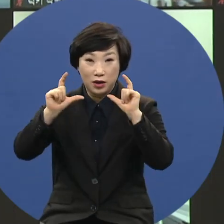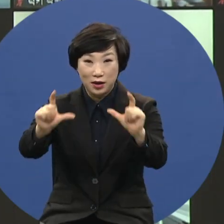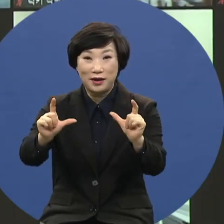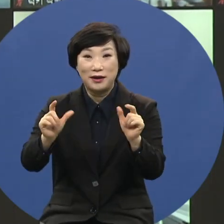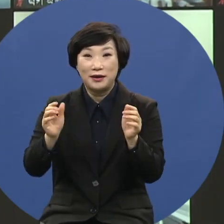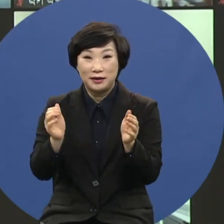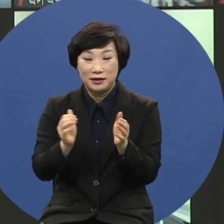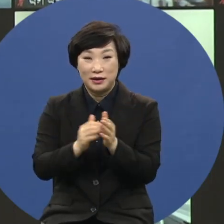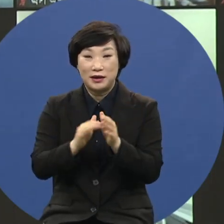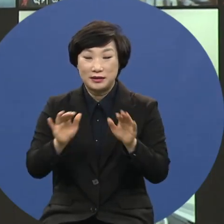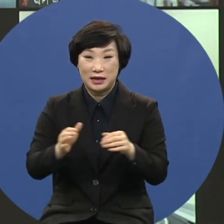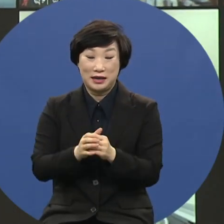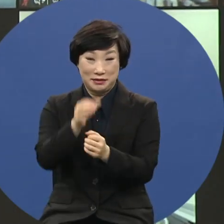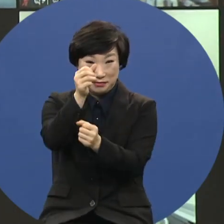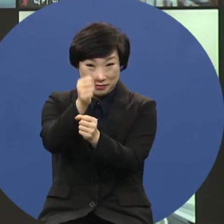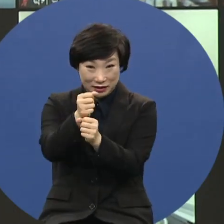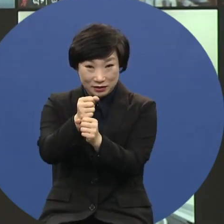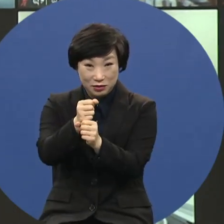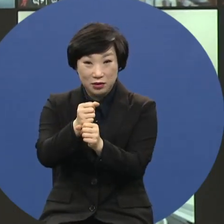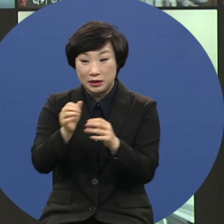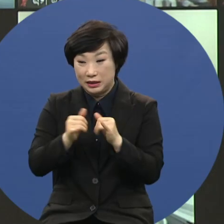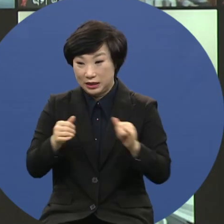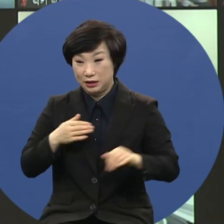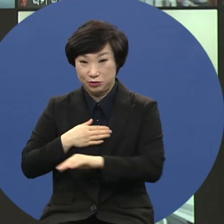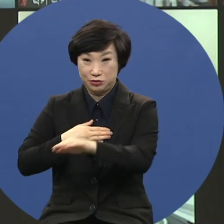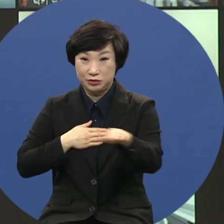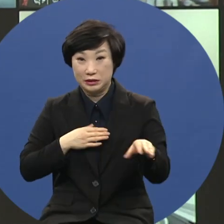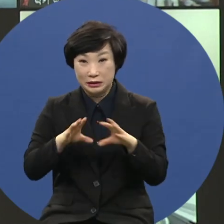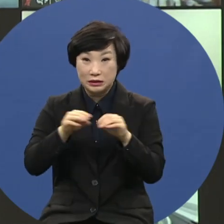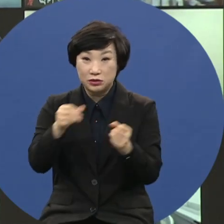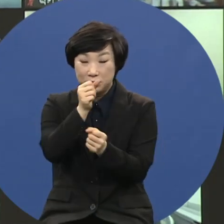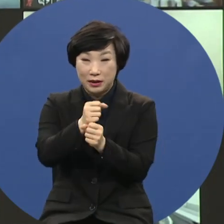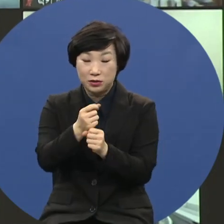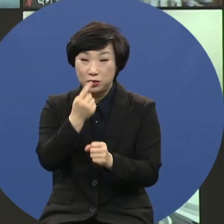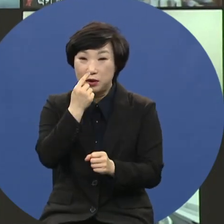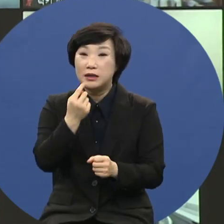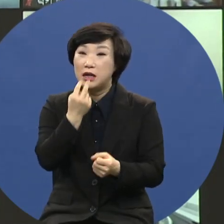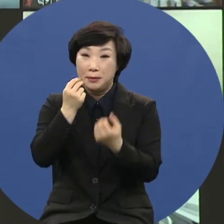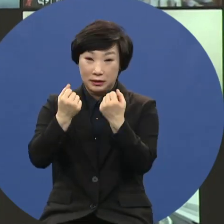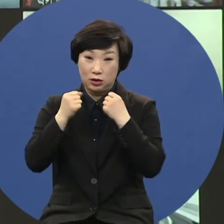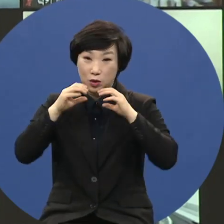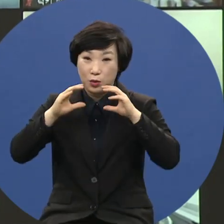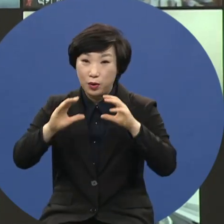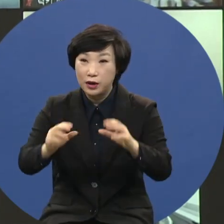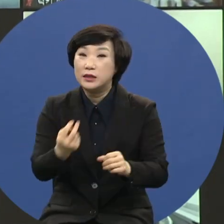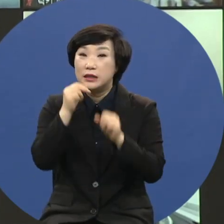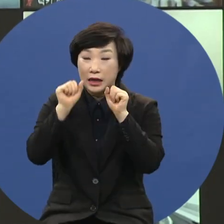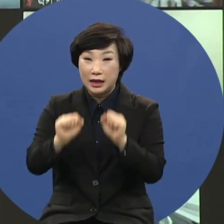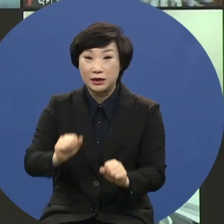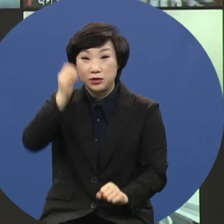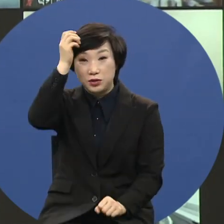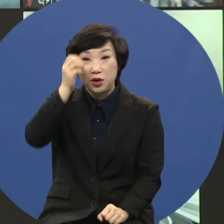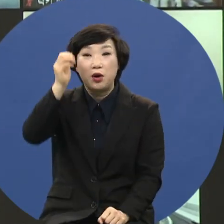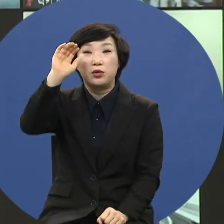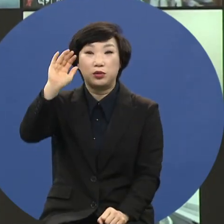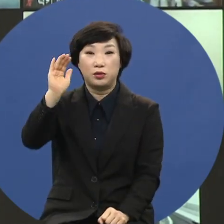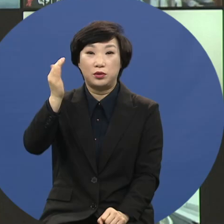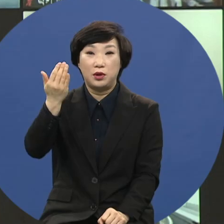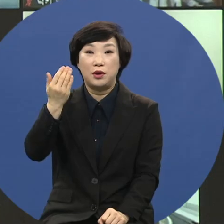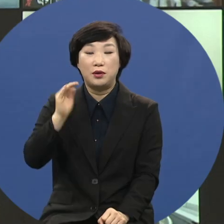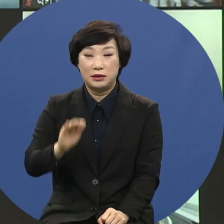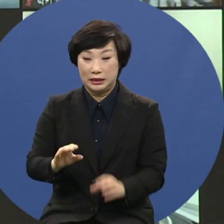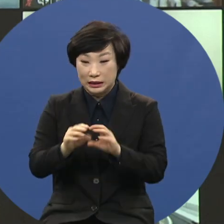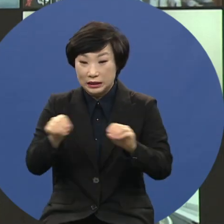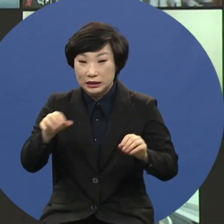한마디로 지으시고 인간을 흙으로 만들어 코에 생기를 불어 생명이 되게 하고